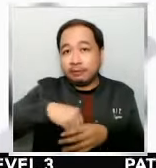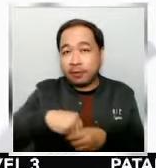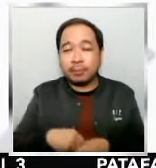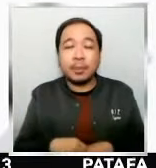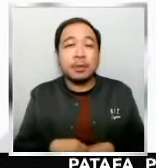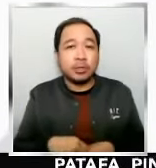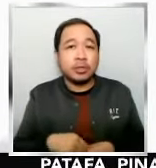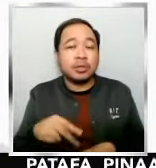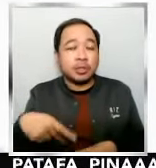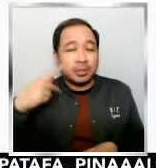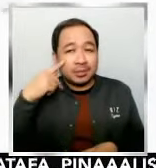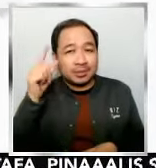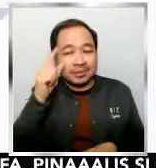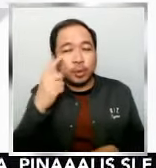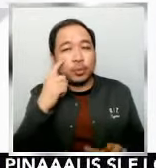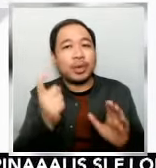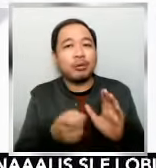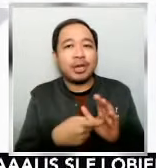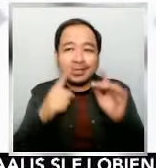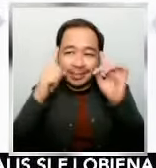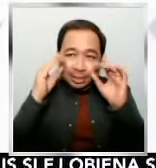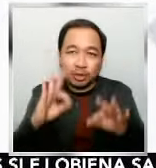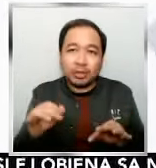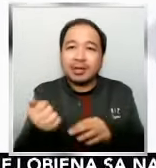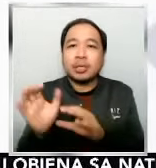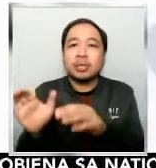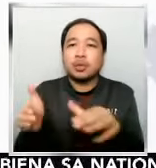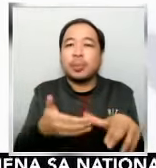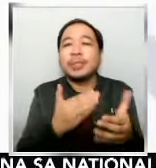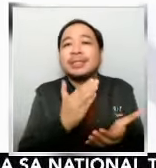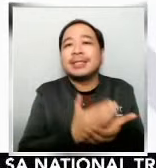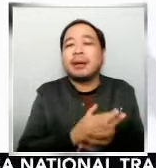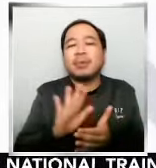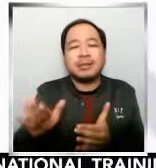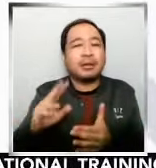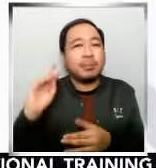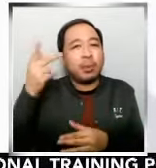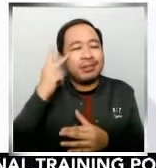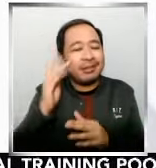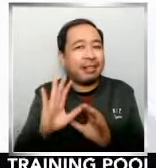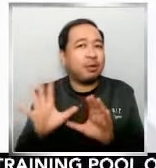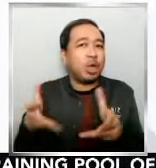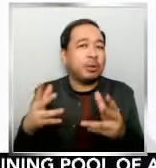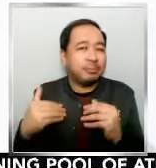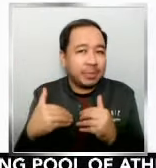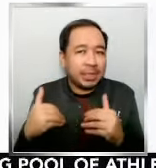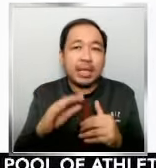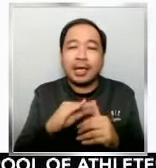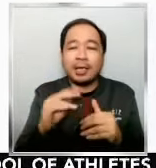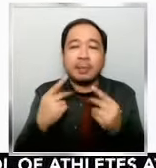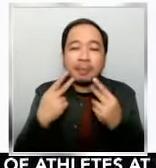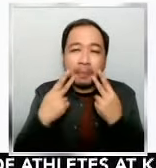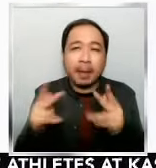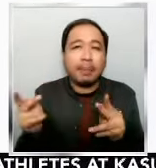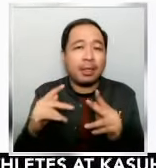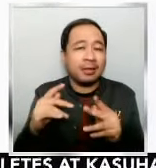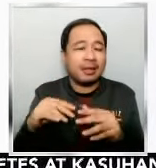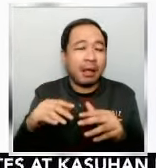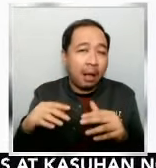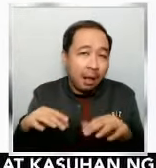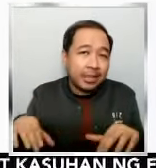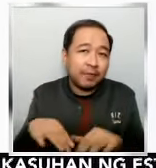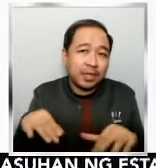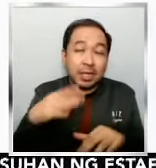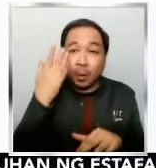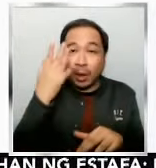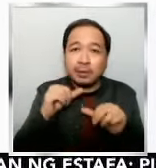ng ibang kampo na itigil pansamantala ang kanilang political gatherings at pampublikong aktibidad sa gitna ng patuloy na pagtaas ng COVID cases sa